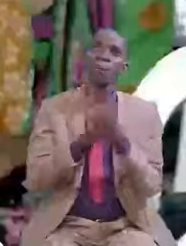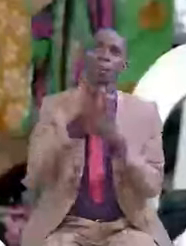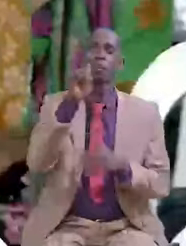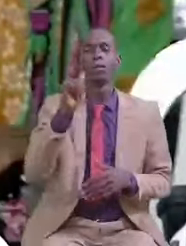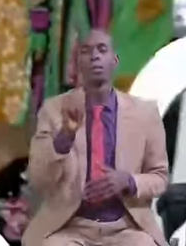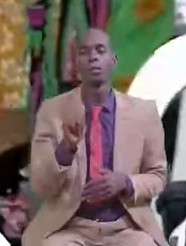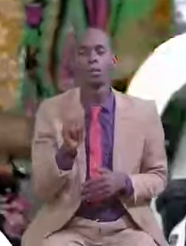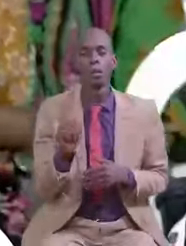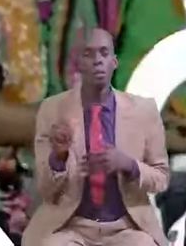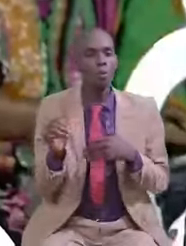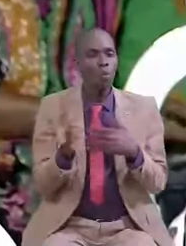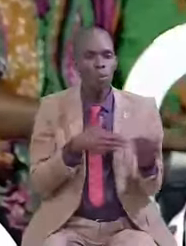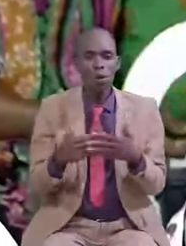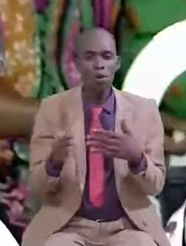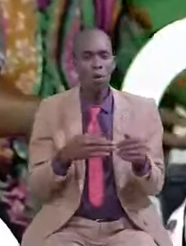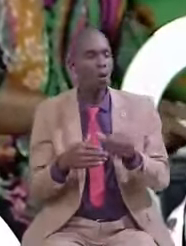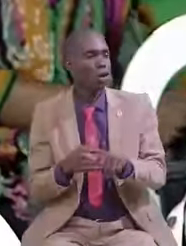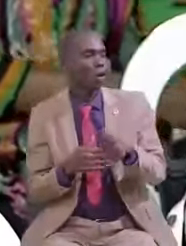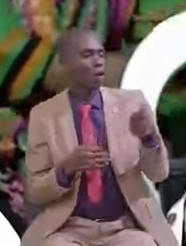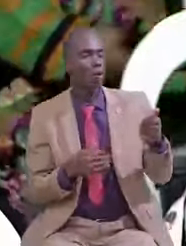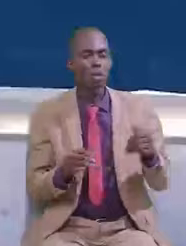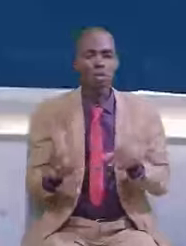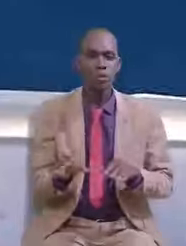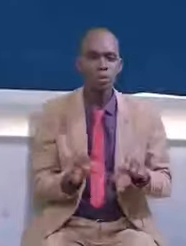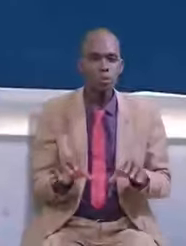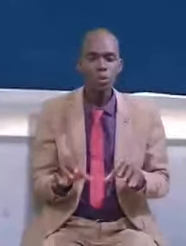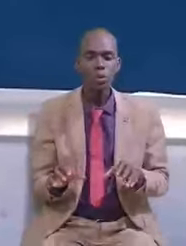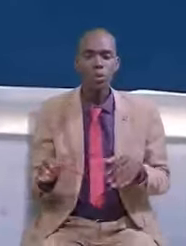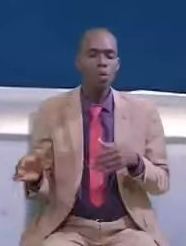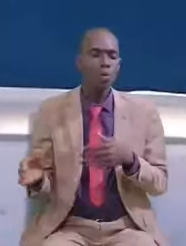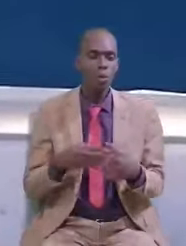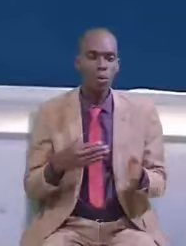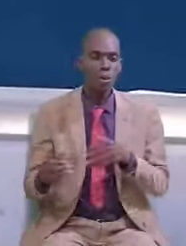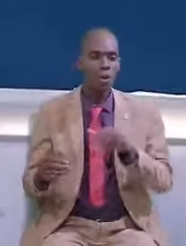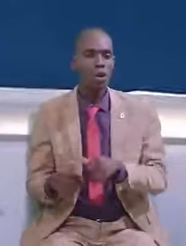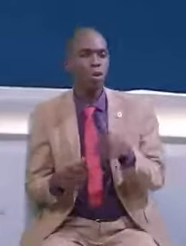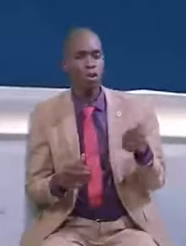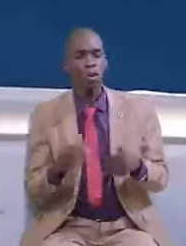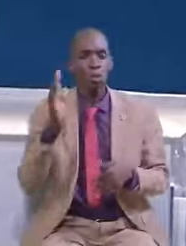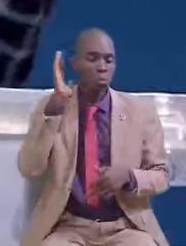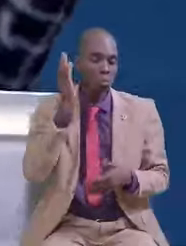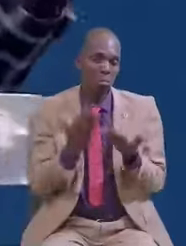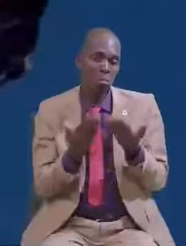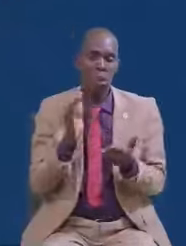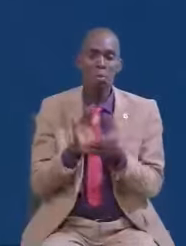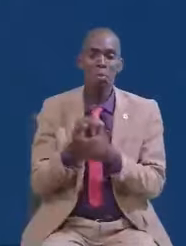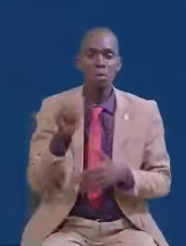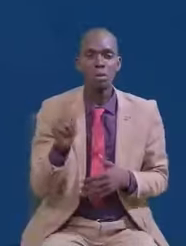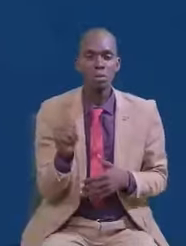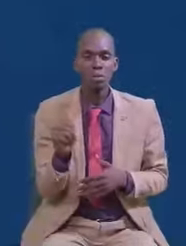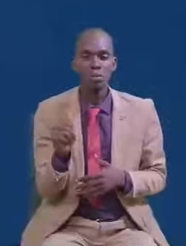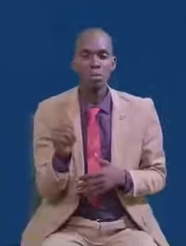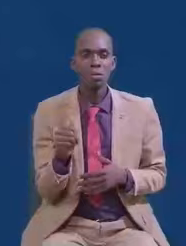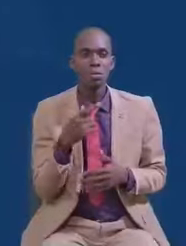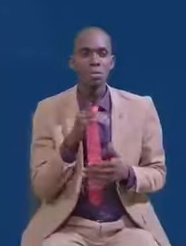quel que soit ce que font les autres, quel que soit ce à quoi ils ne croient pas, vous dites,